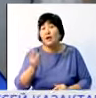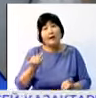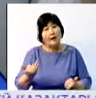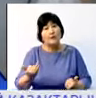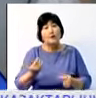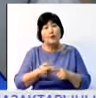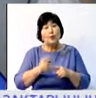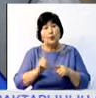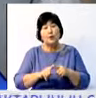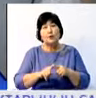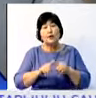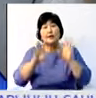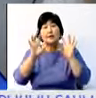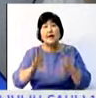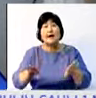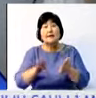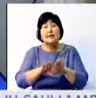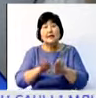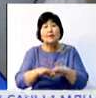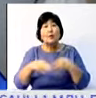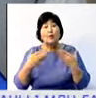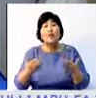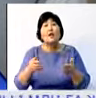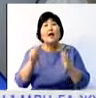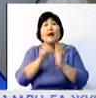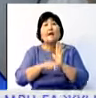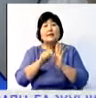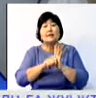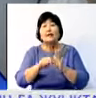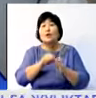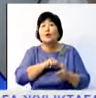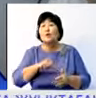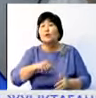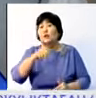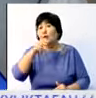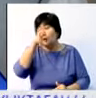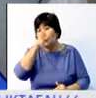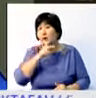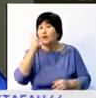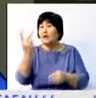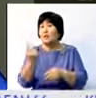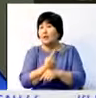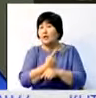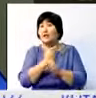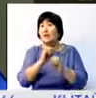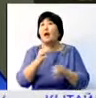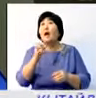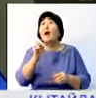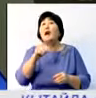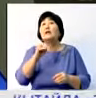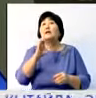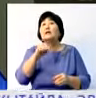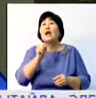Қазіргі осы заңға сәйкес ол аттестация өз 90-ына бір рет тапсыруға болады. Аттестациядан өту